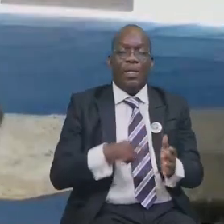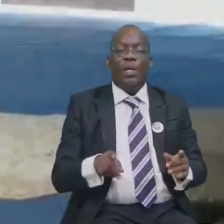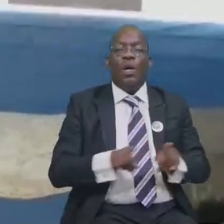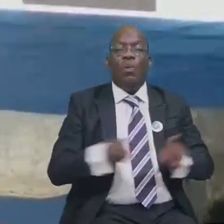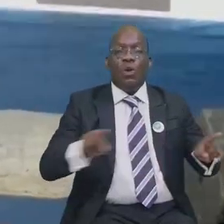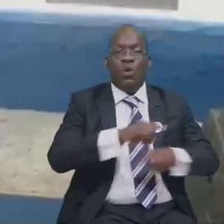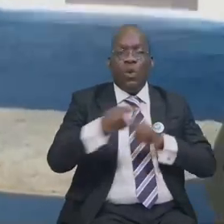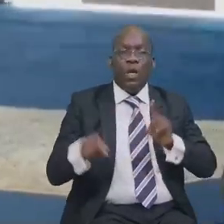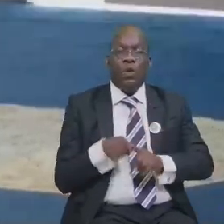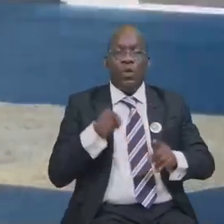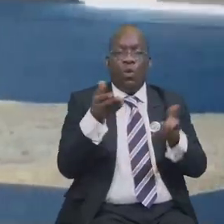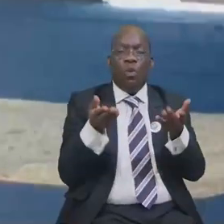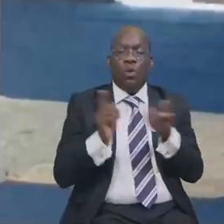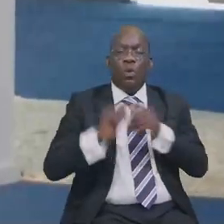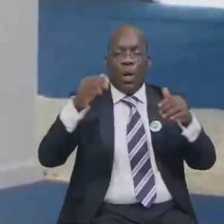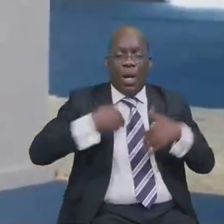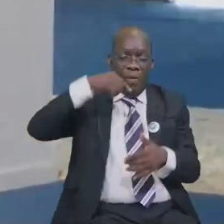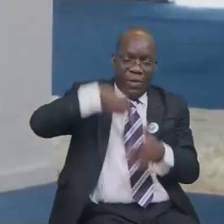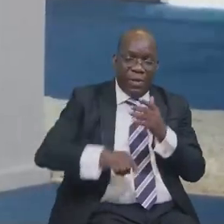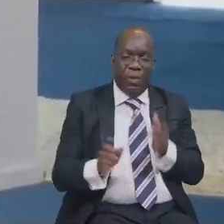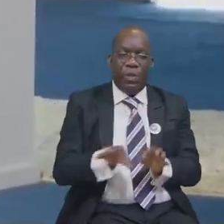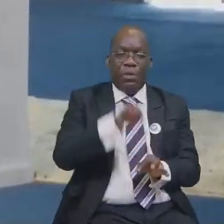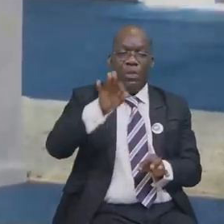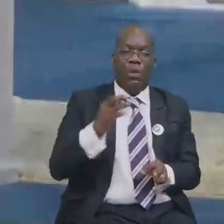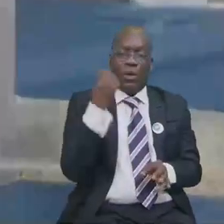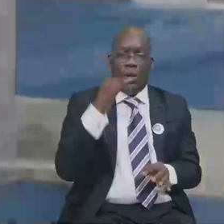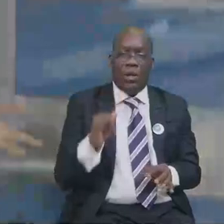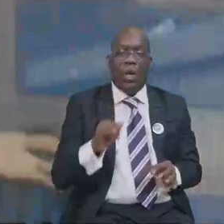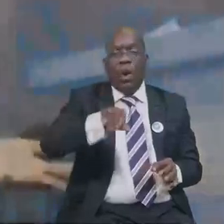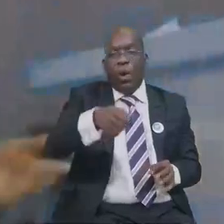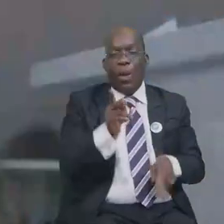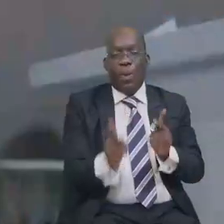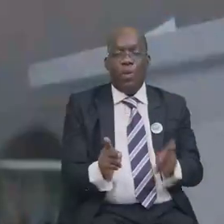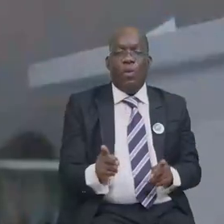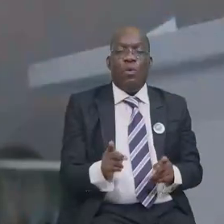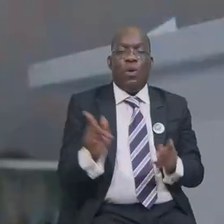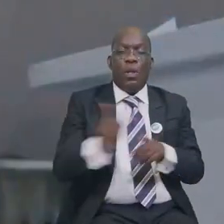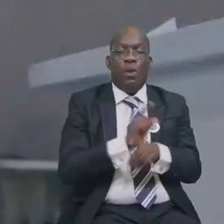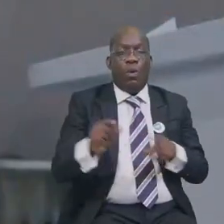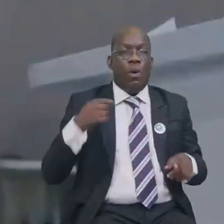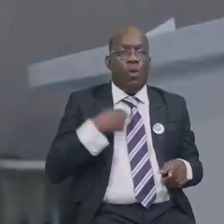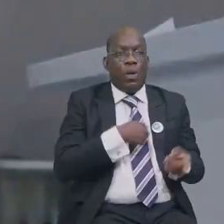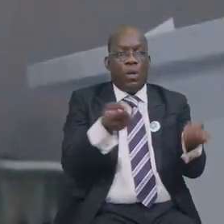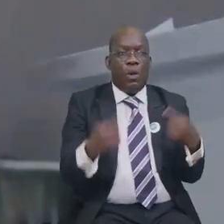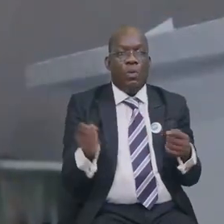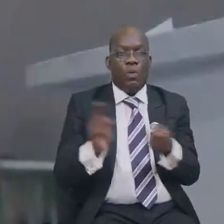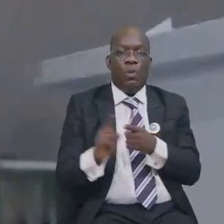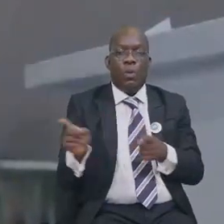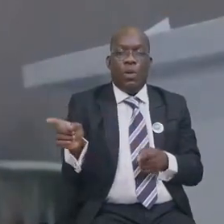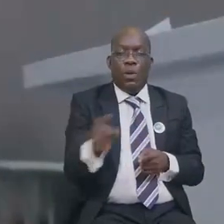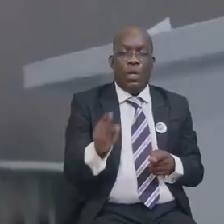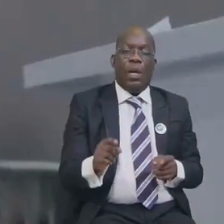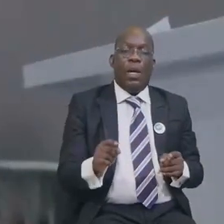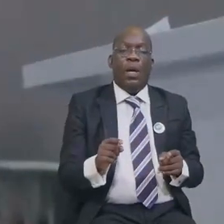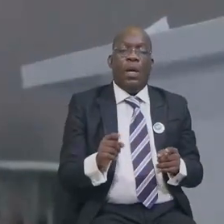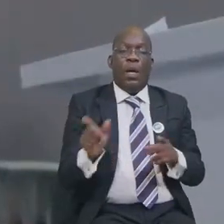avoir une compréhension spirituelle profonde, beaucoup ont travaillé et nous sommes entrés dans leur travail pour faire ce que nous